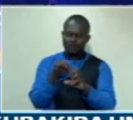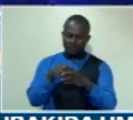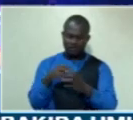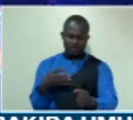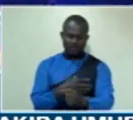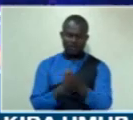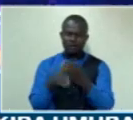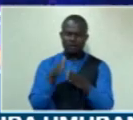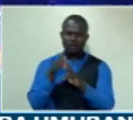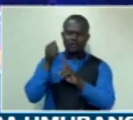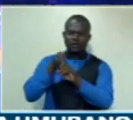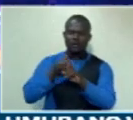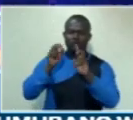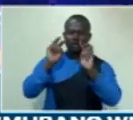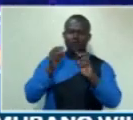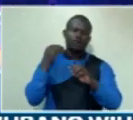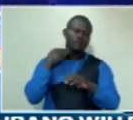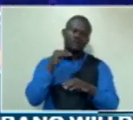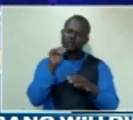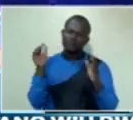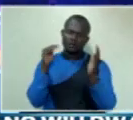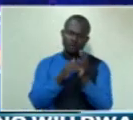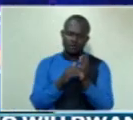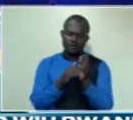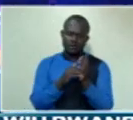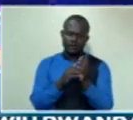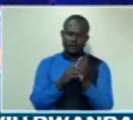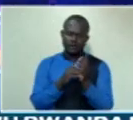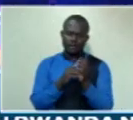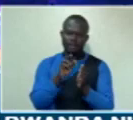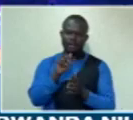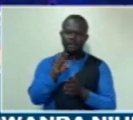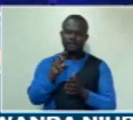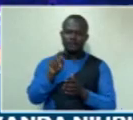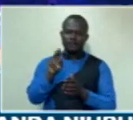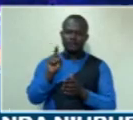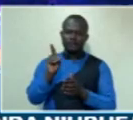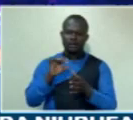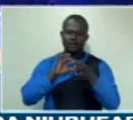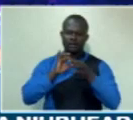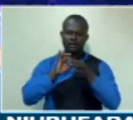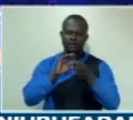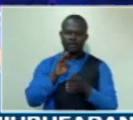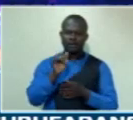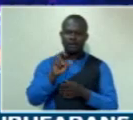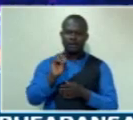kwiyubaka no guharanira ko genocide itakongera ukundi. Iradukunda Regis yafatanyije na